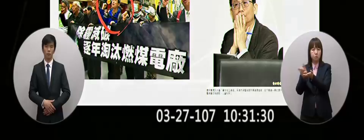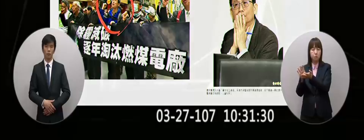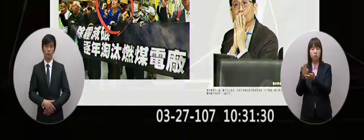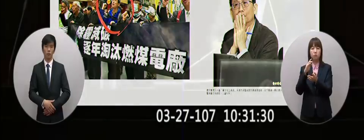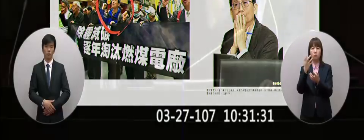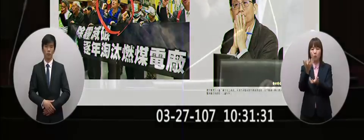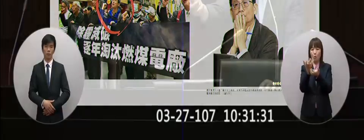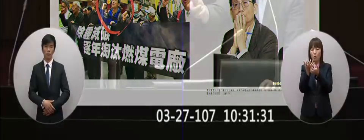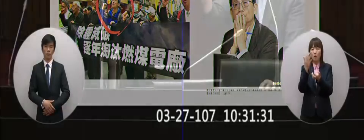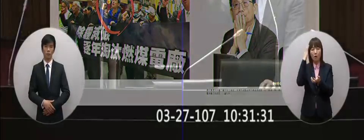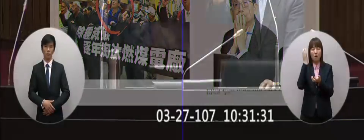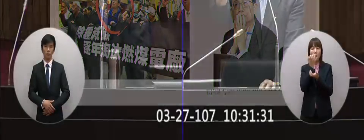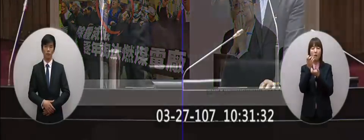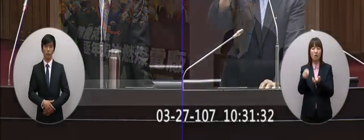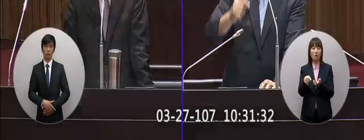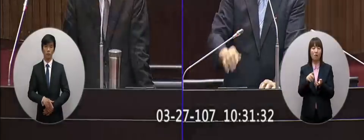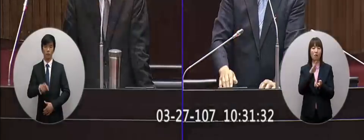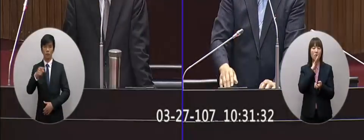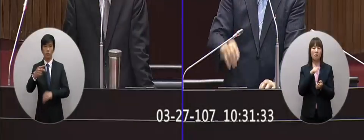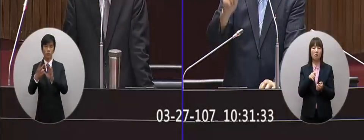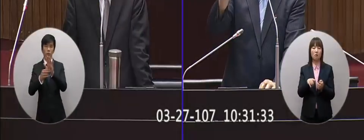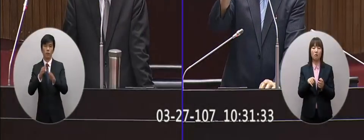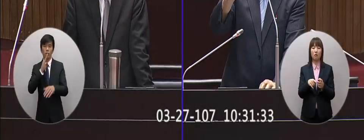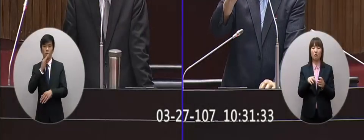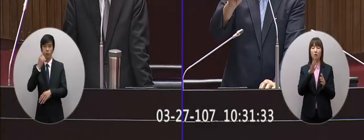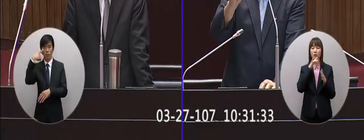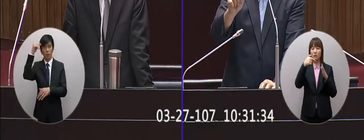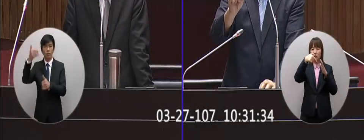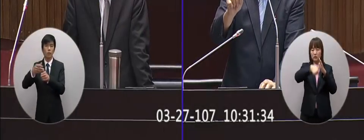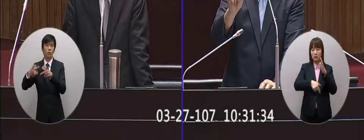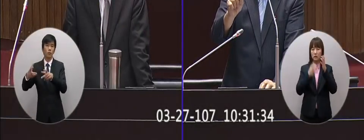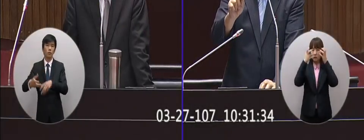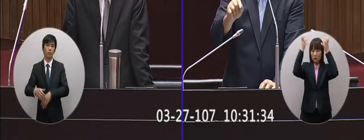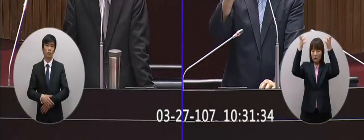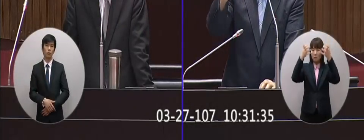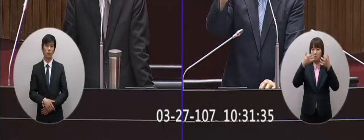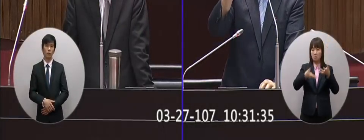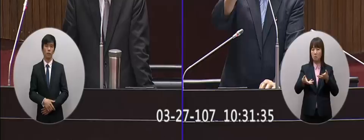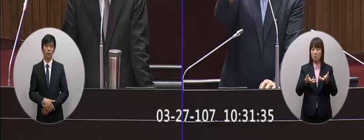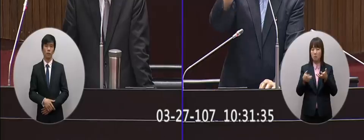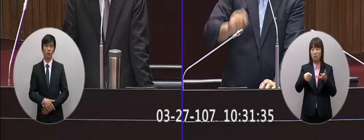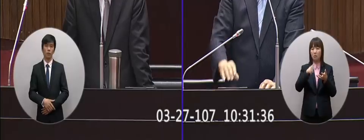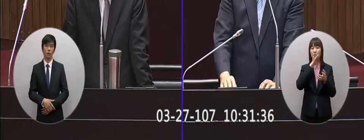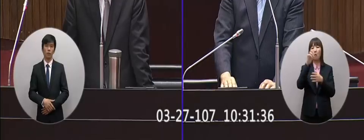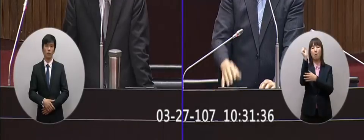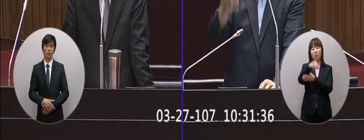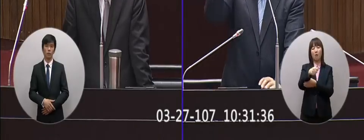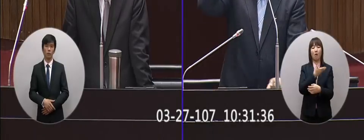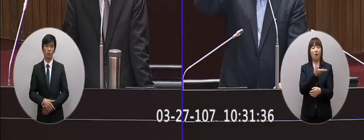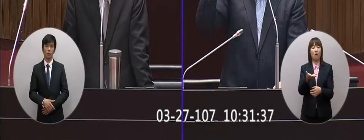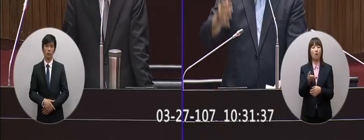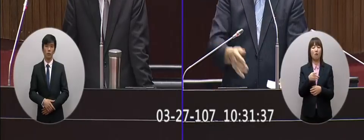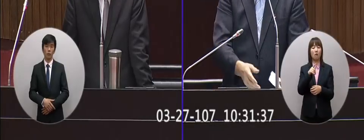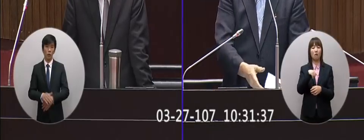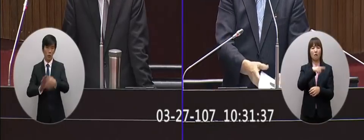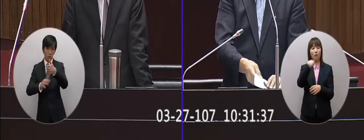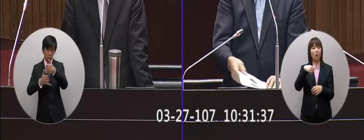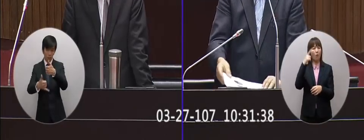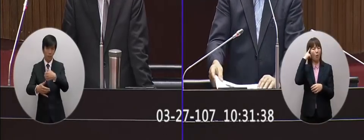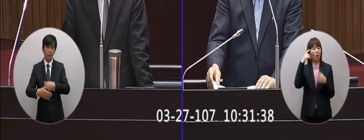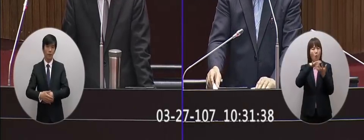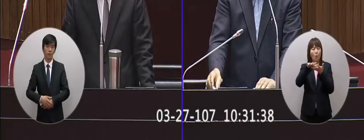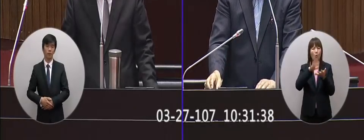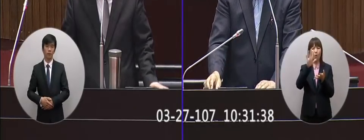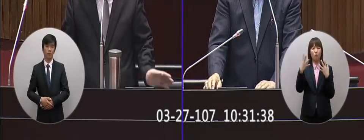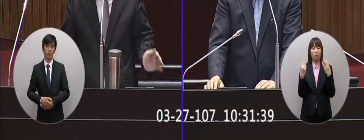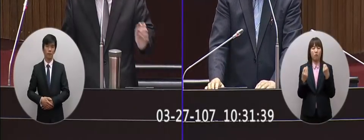厂。 他讲的是传统的、啊。 在关键的时刻，深奥的关键时刻，他却同意。 廖源， 大家的价值观都混乱